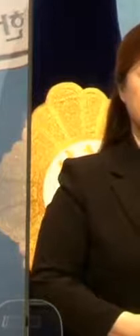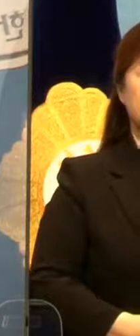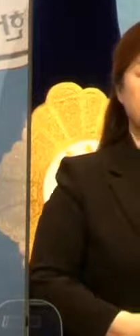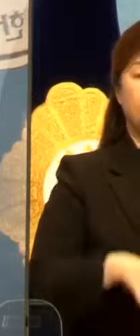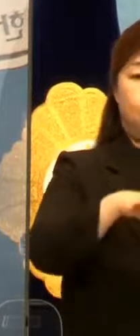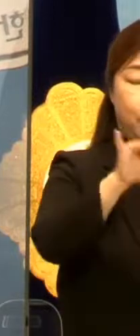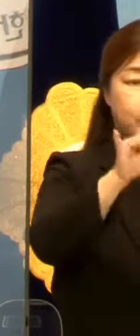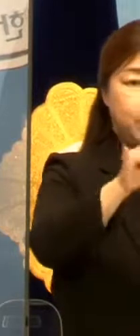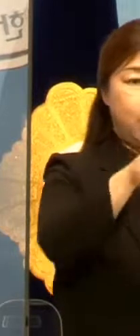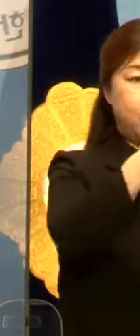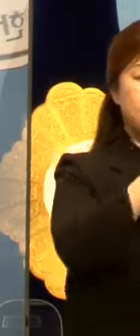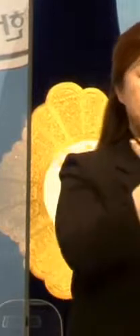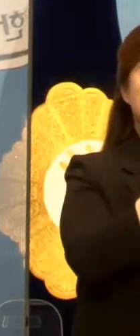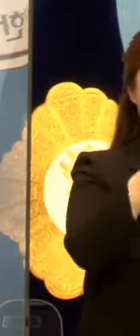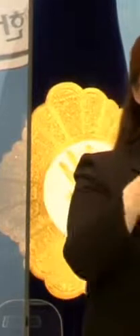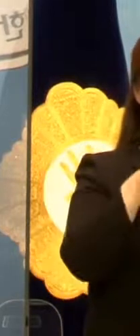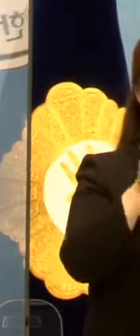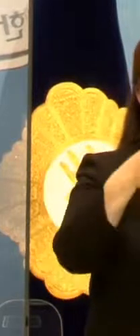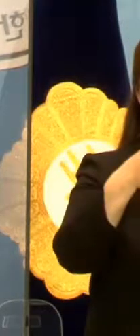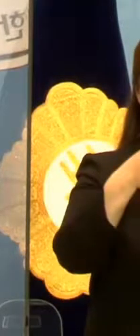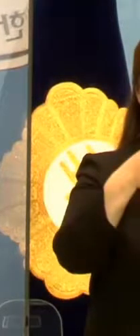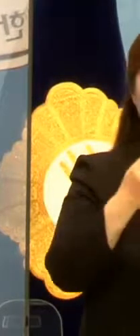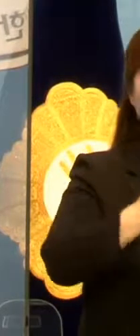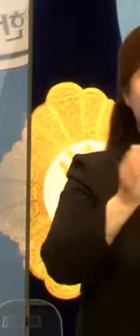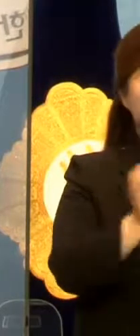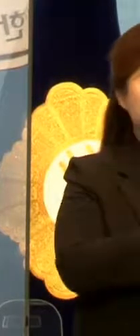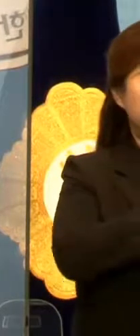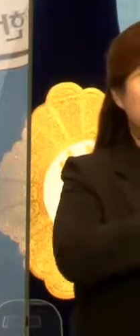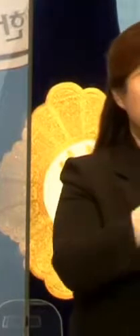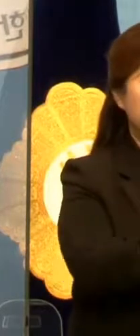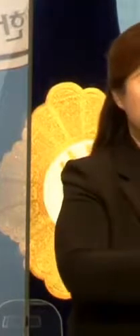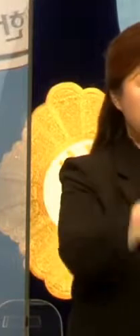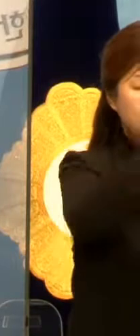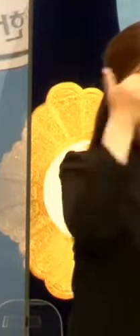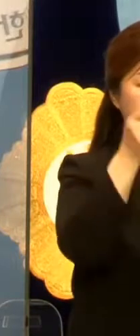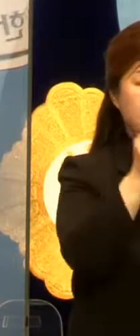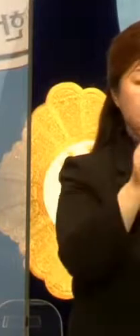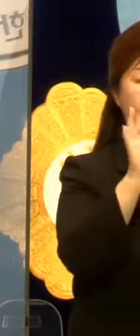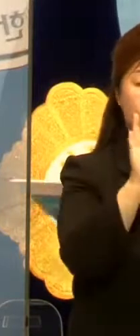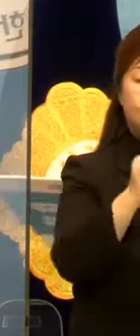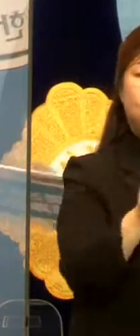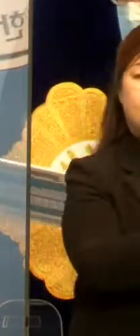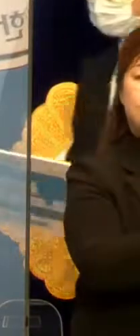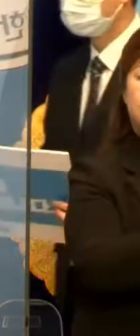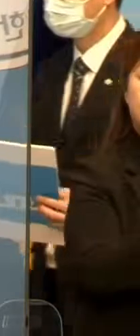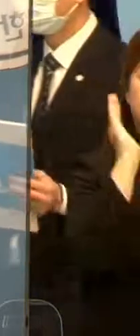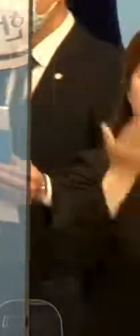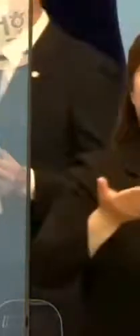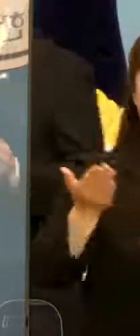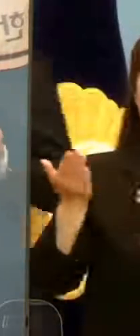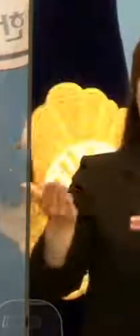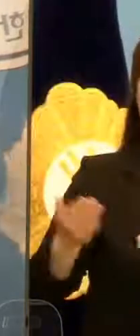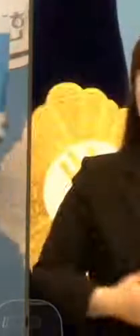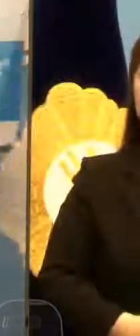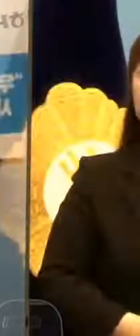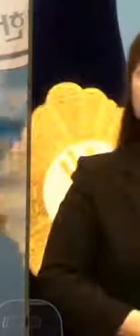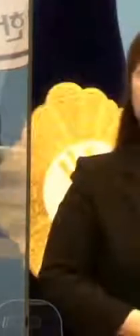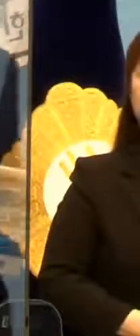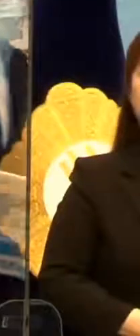4 먼저 장정 태에 우리 더 마음 일단 국회의원이 시자 청년 치 f 에 부단장 님께서 발언을 해 주시게 씁니다